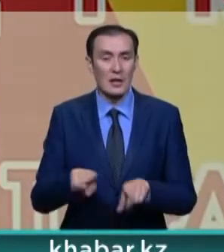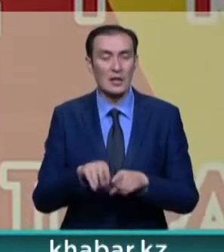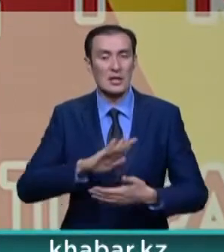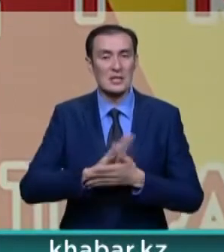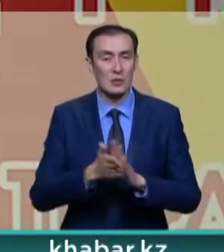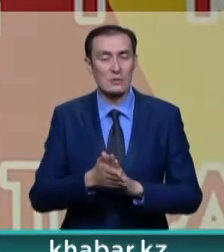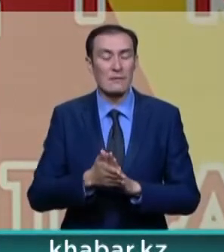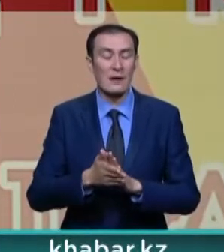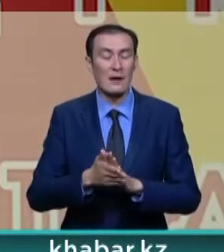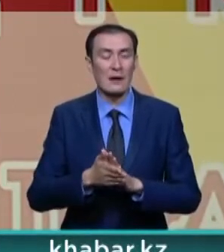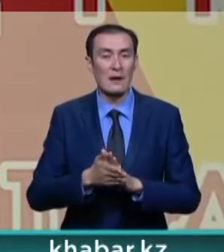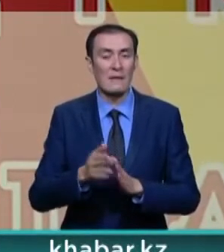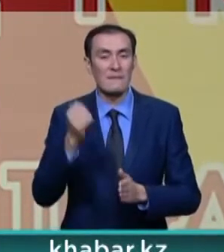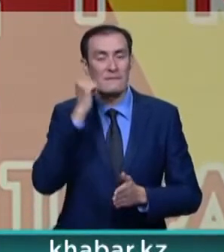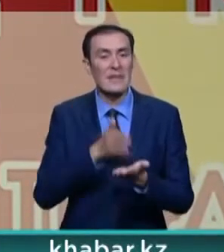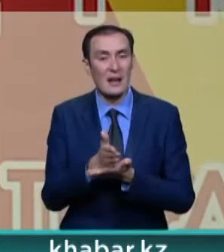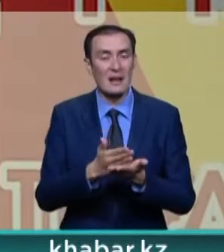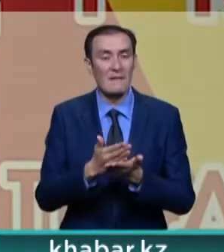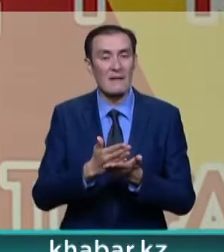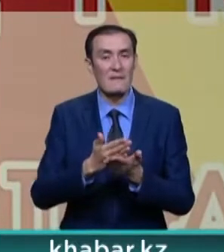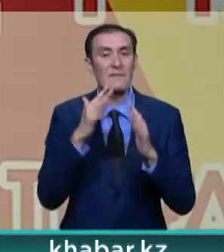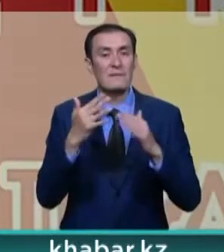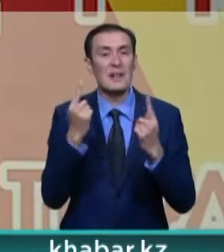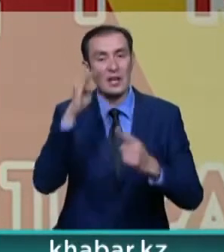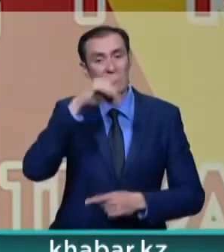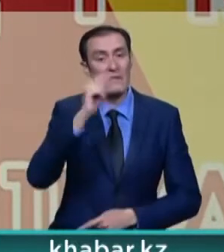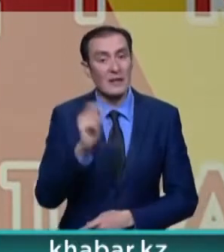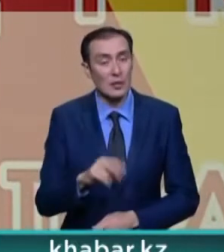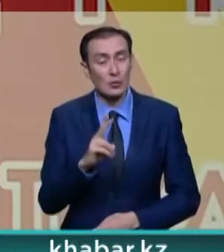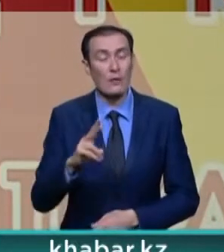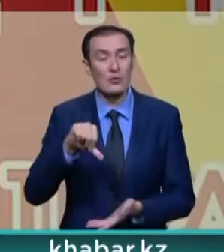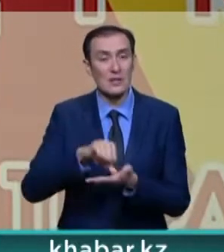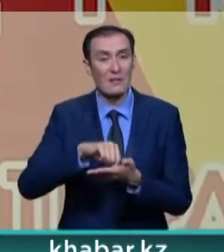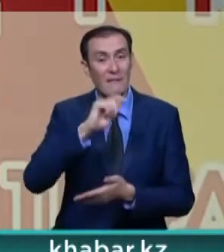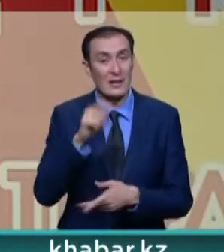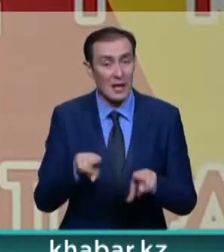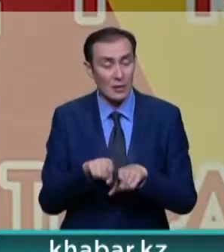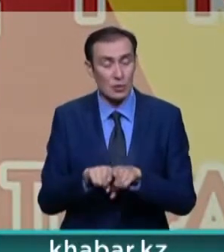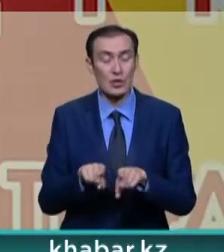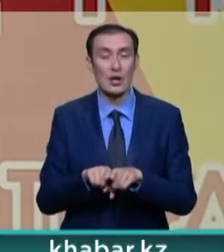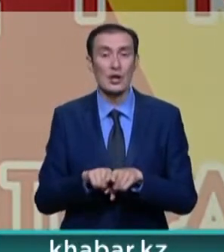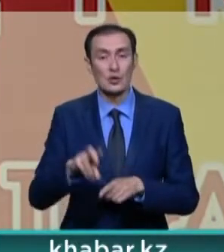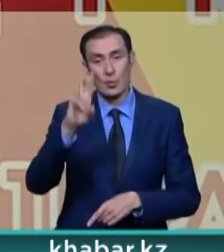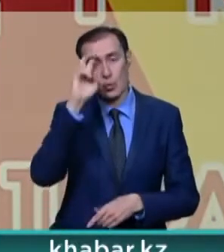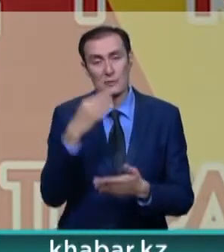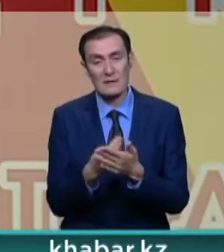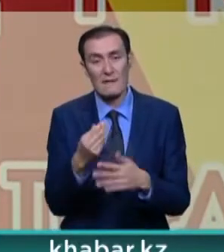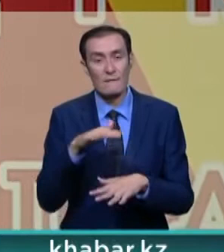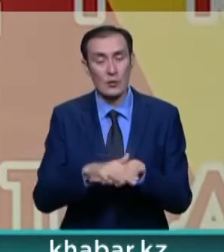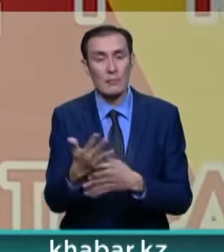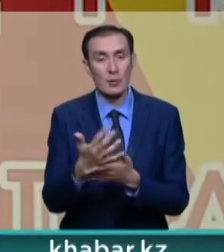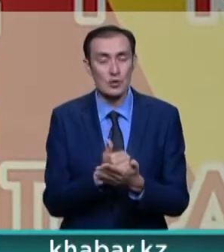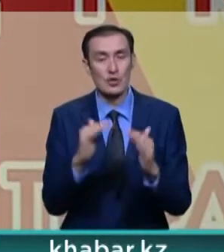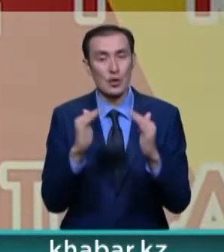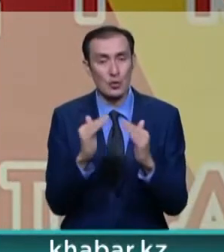статусу ветеранов войны. Это даст возможность воевавшим в горячих точках из государственного фонда получить